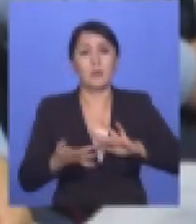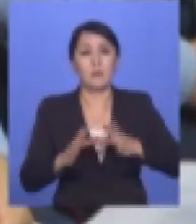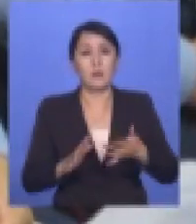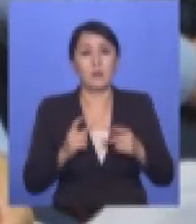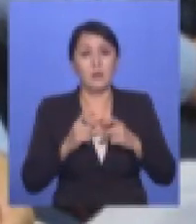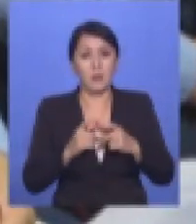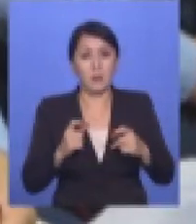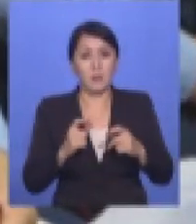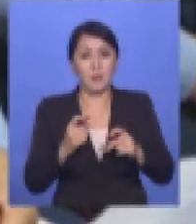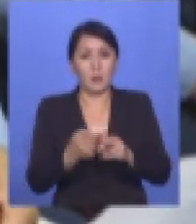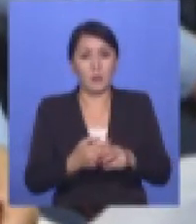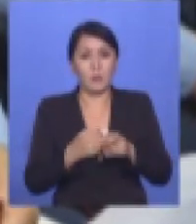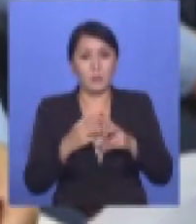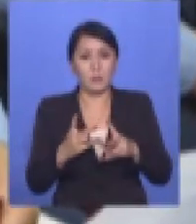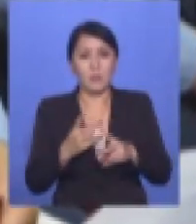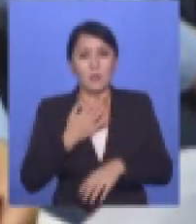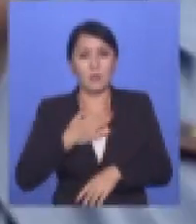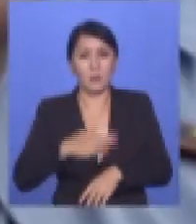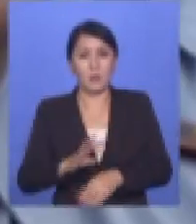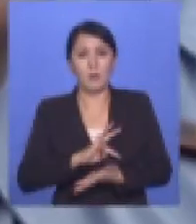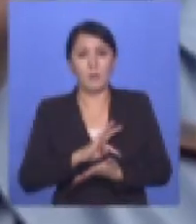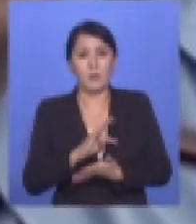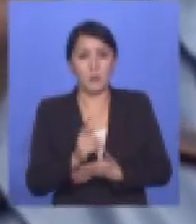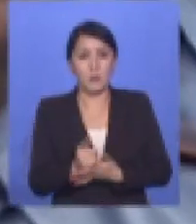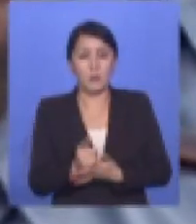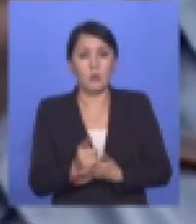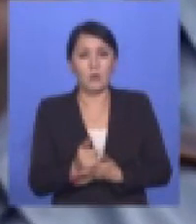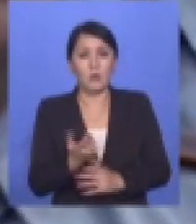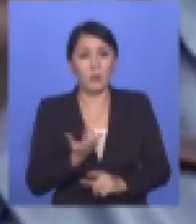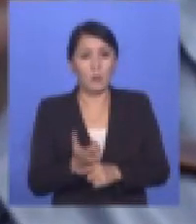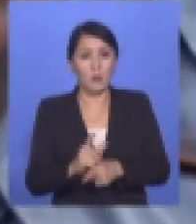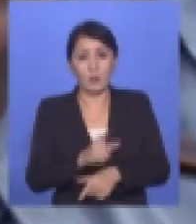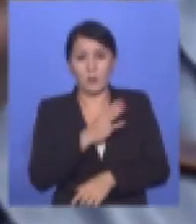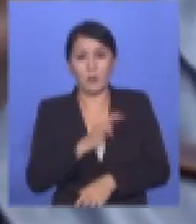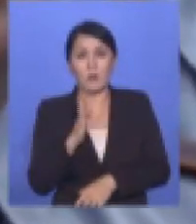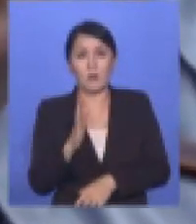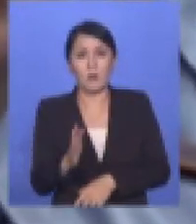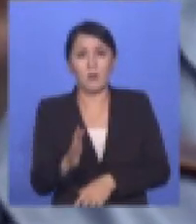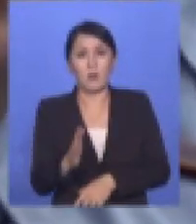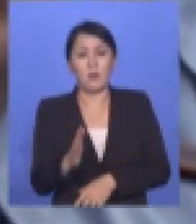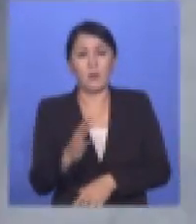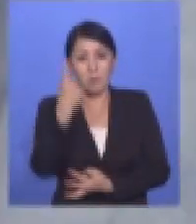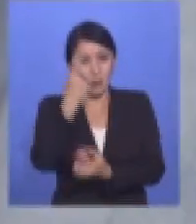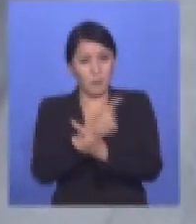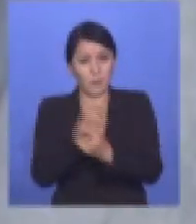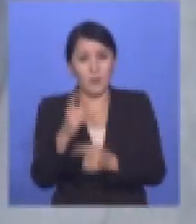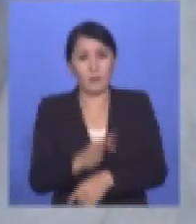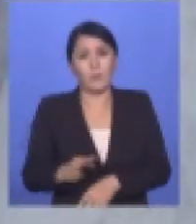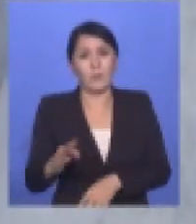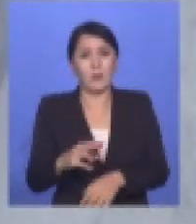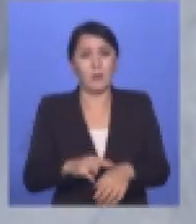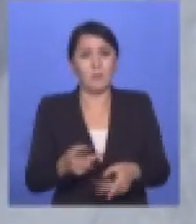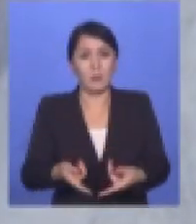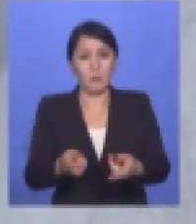міндеті цифрландыруда адамдардың қауіпсіздігі мен тыныштығын қамтамасыз етуде ұтымды пайдалану. Жолдаудан кейін облыстық полиция